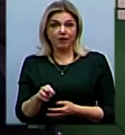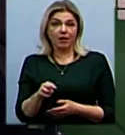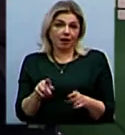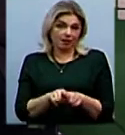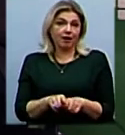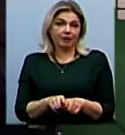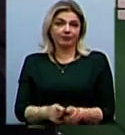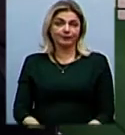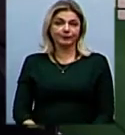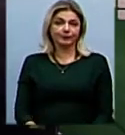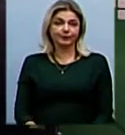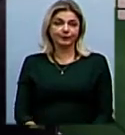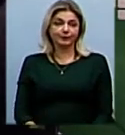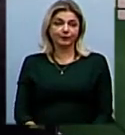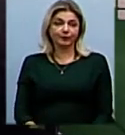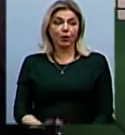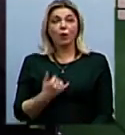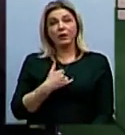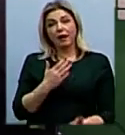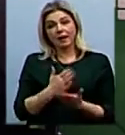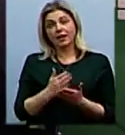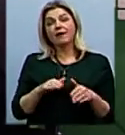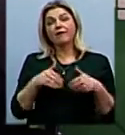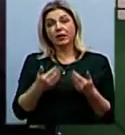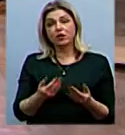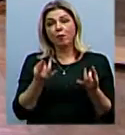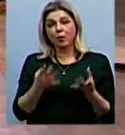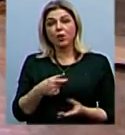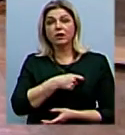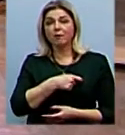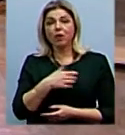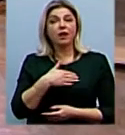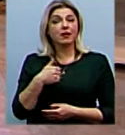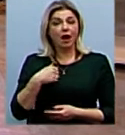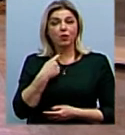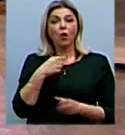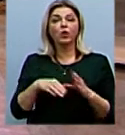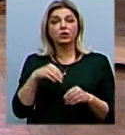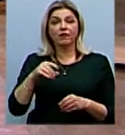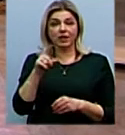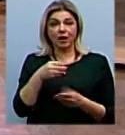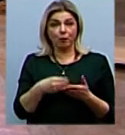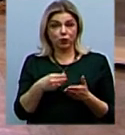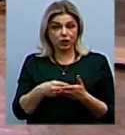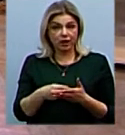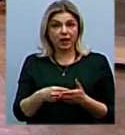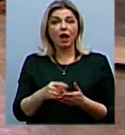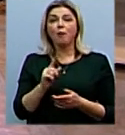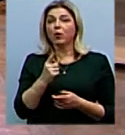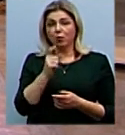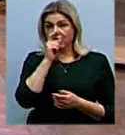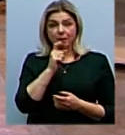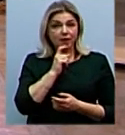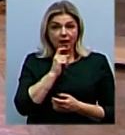так. У меня есть версия, я думаю, что просто депутаты не хотят голосовать за этот бюджет. Действительно, как сказал Андрей, он достаточно